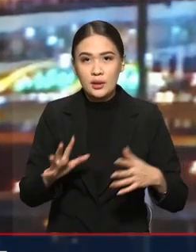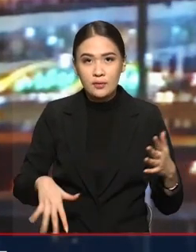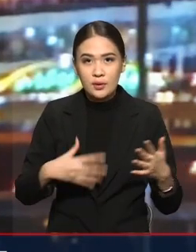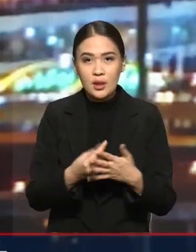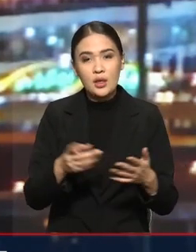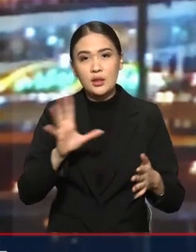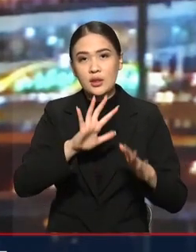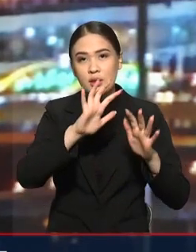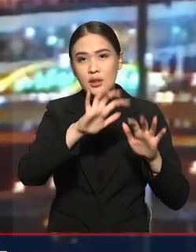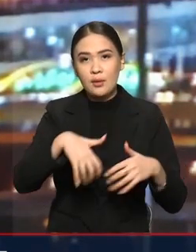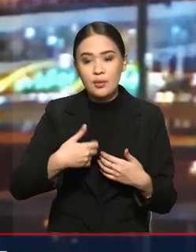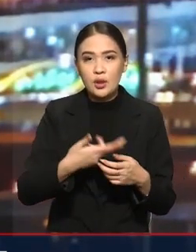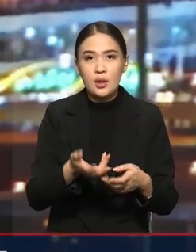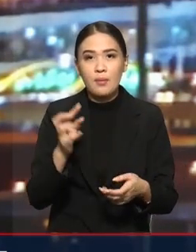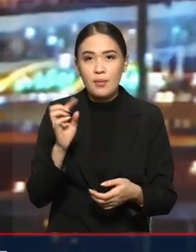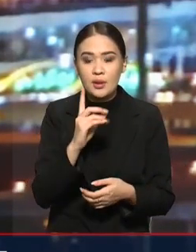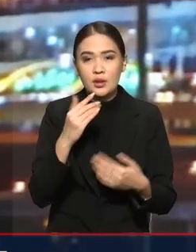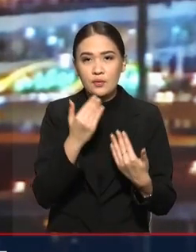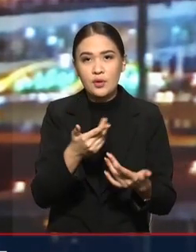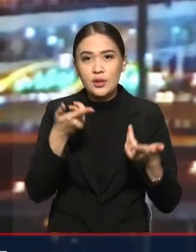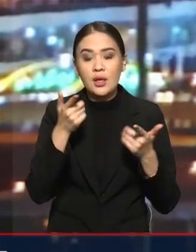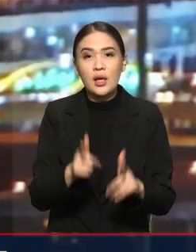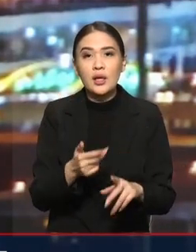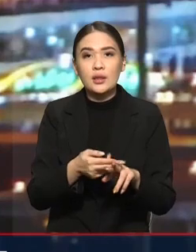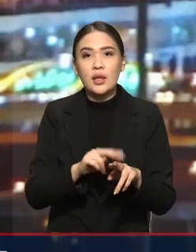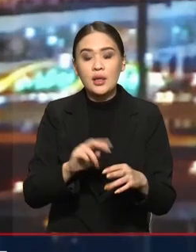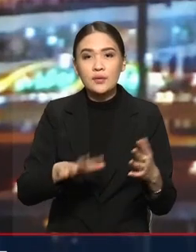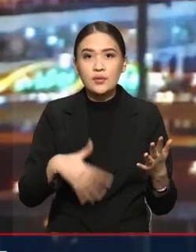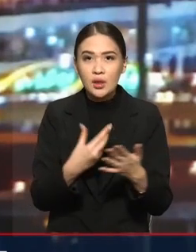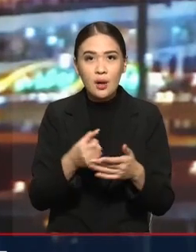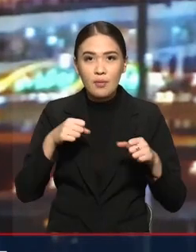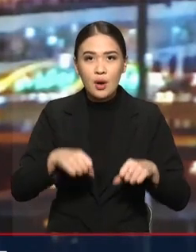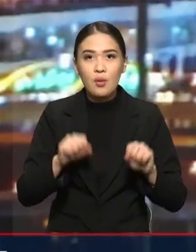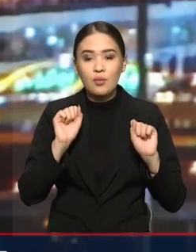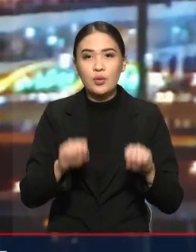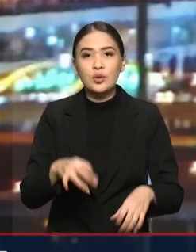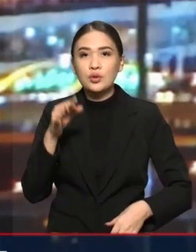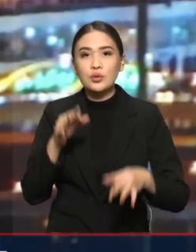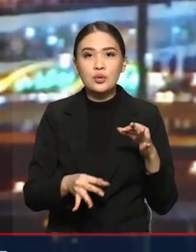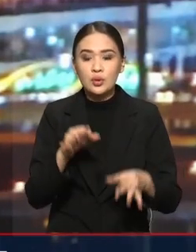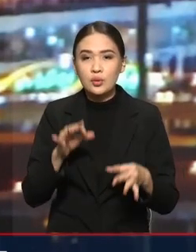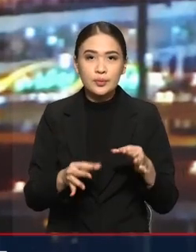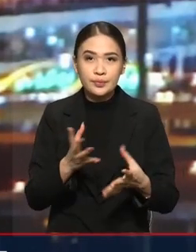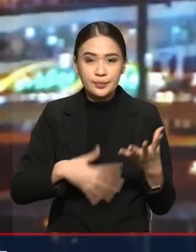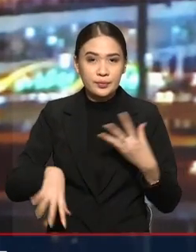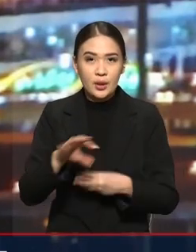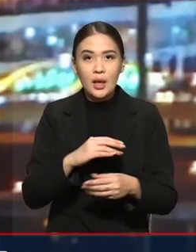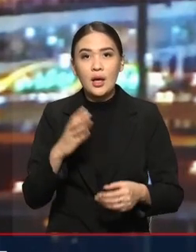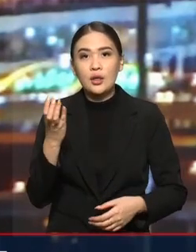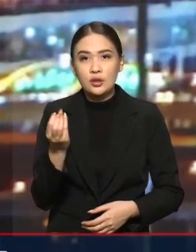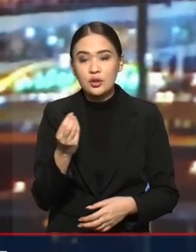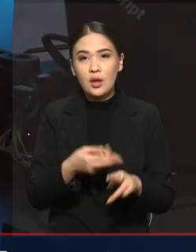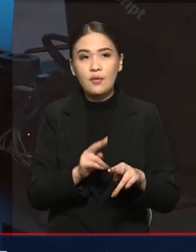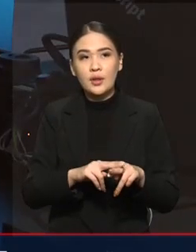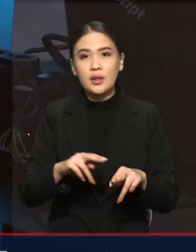заберёт без его согласия то тогда у инвестора просто есть право пойти и судиться в международных судах и в